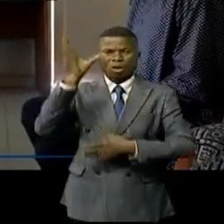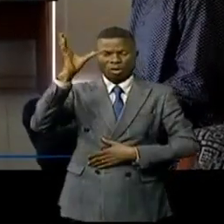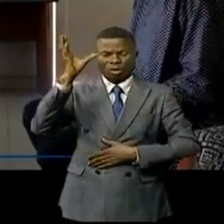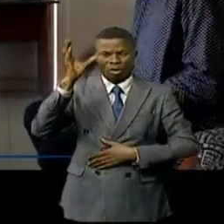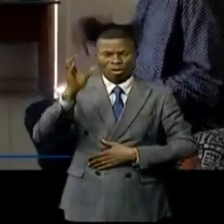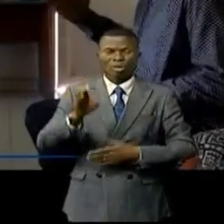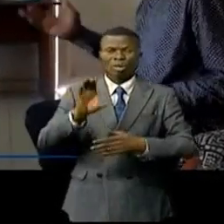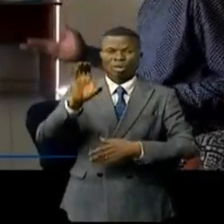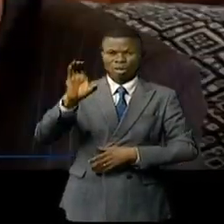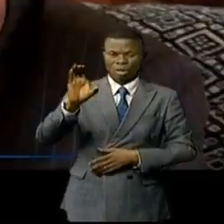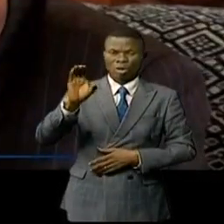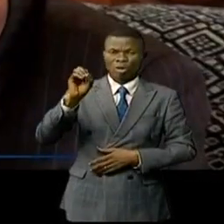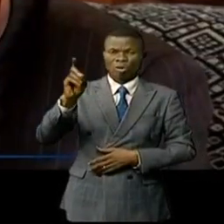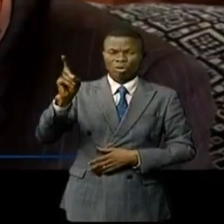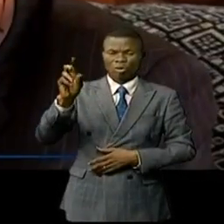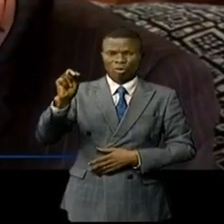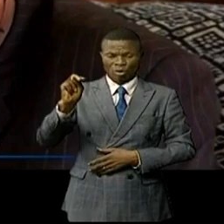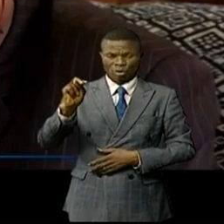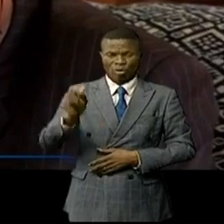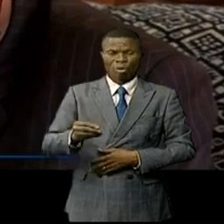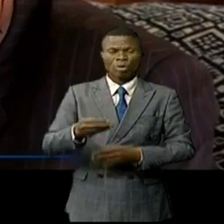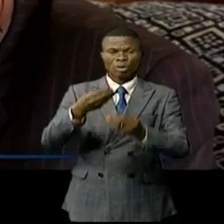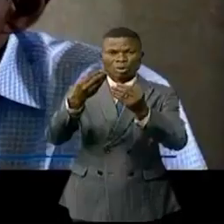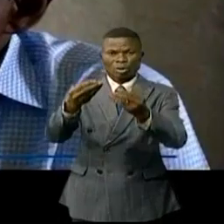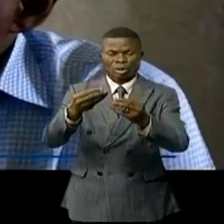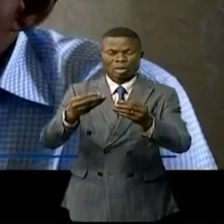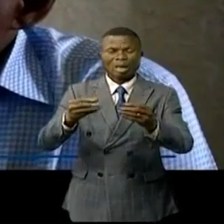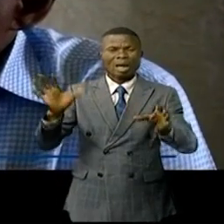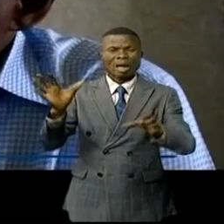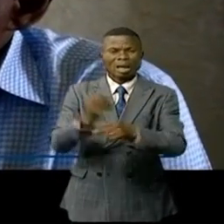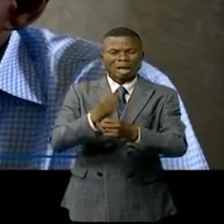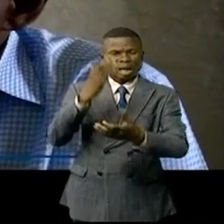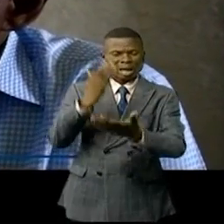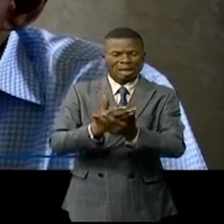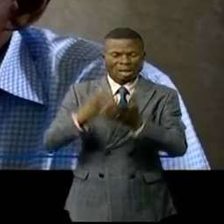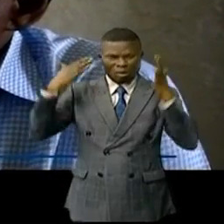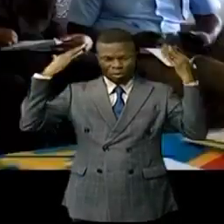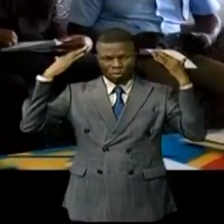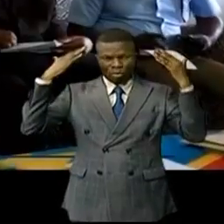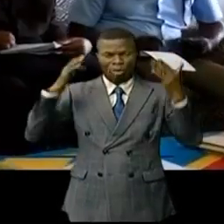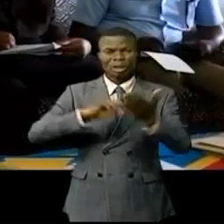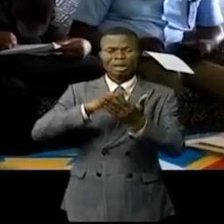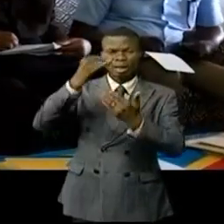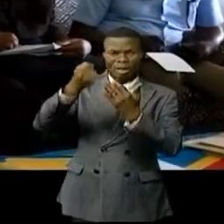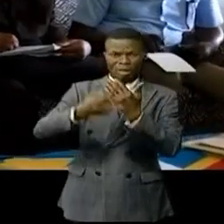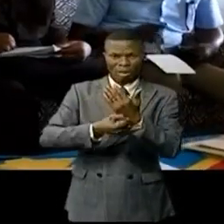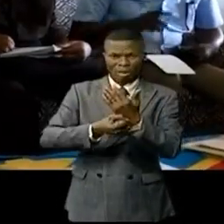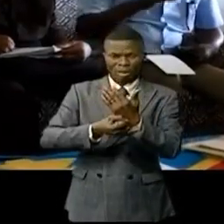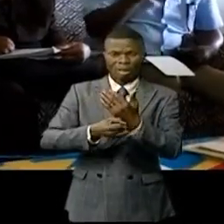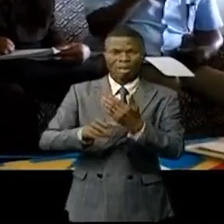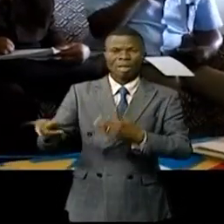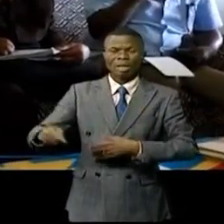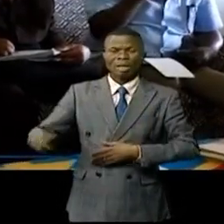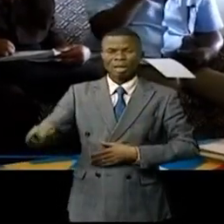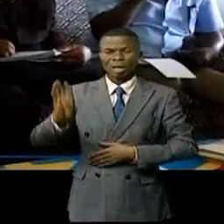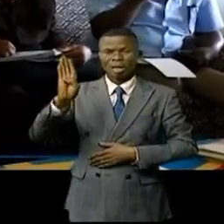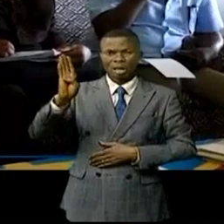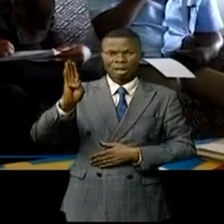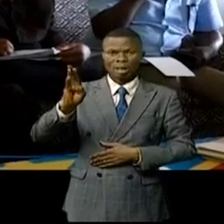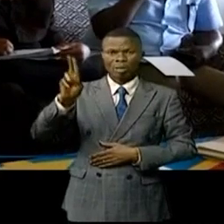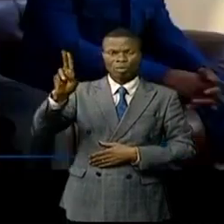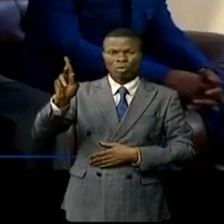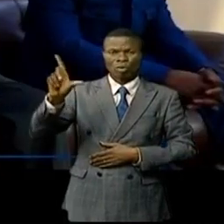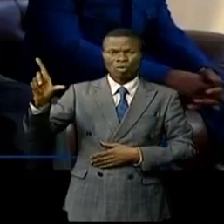PROADER en sigle, vient de dissiper tout malentendu sur les activités du projet dans le territoire de Bulungu en